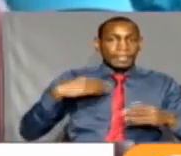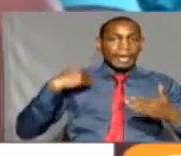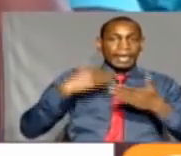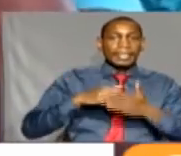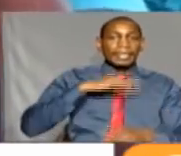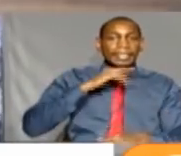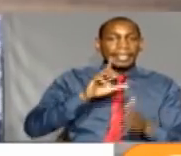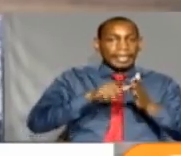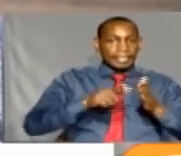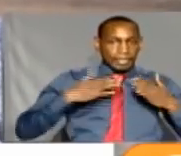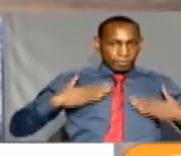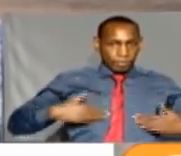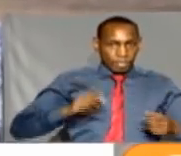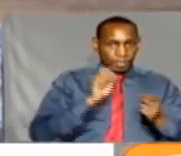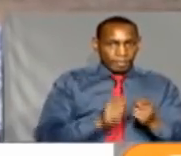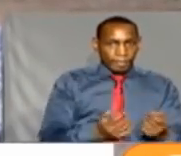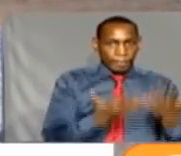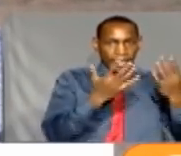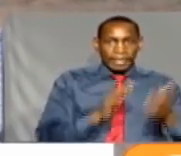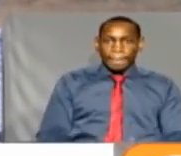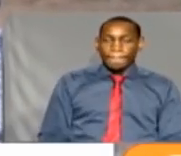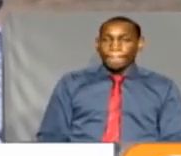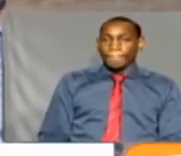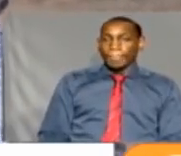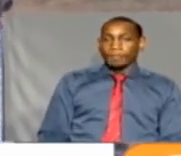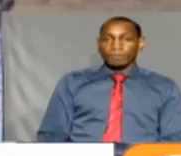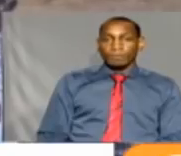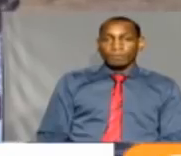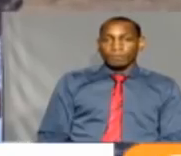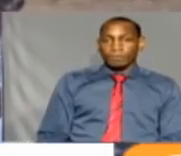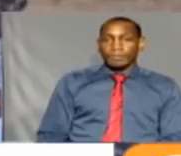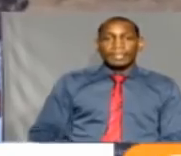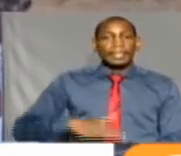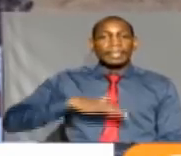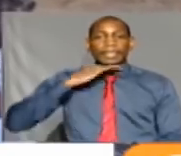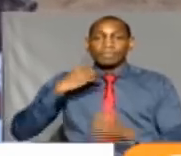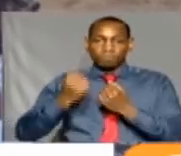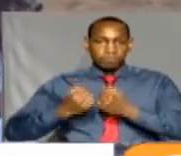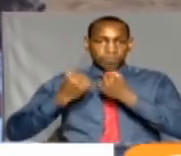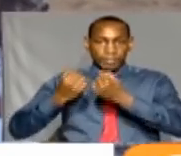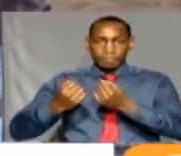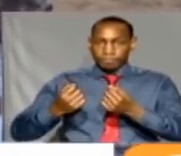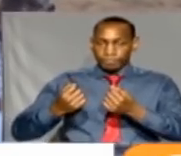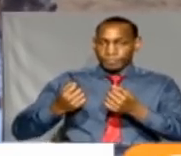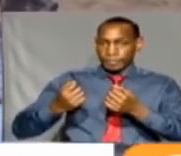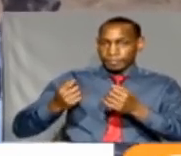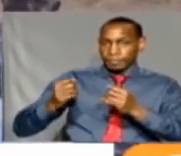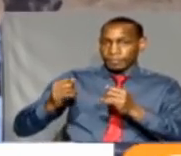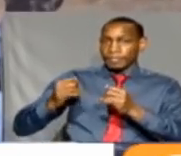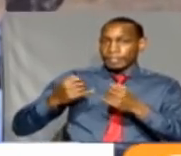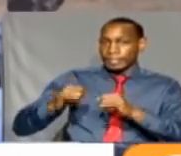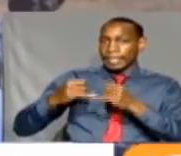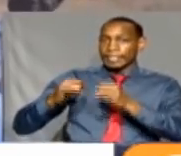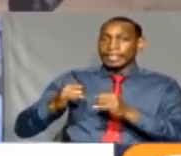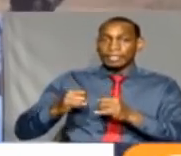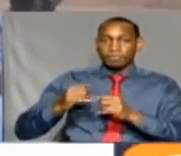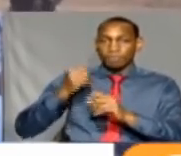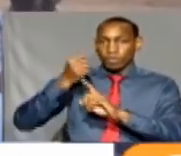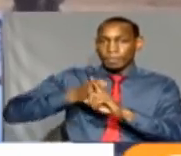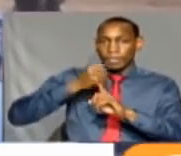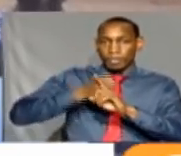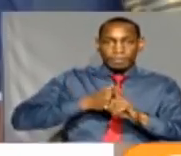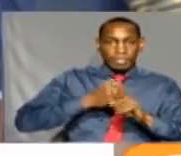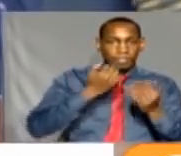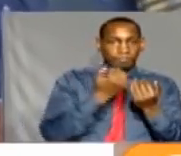kisha kuchoma mwili wake. She died as a hero trying to save our lives. She died as a hero fighting for